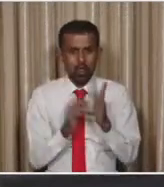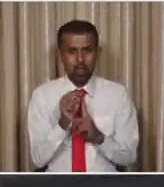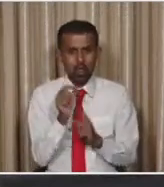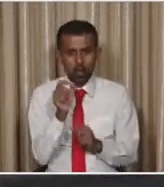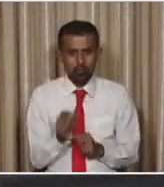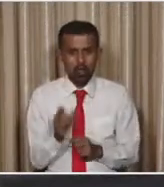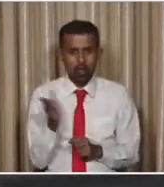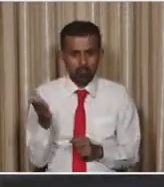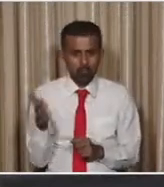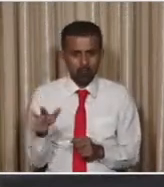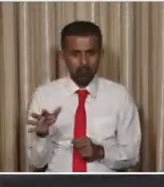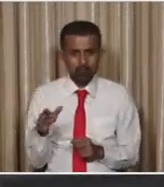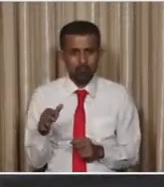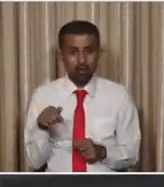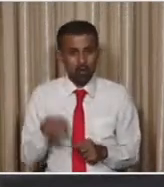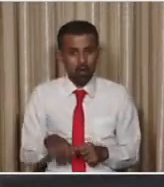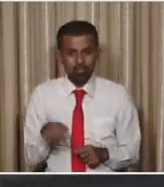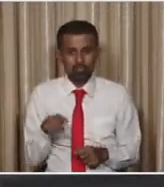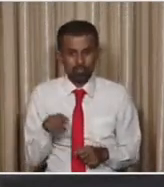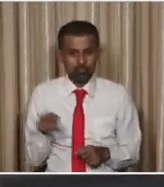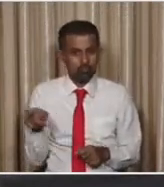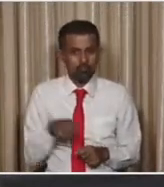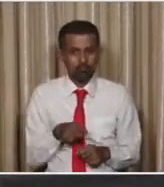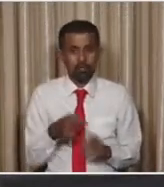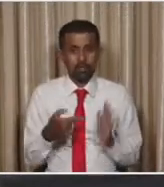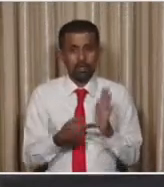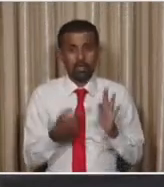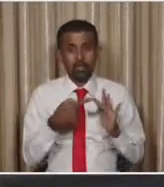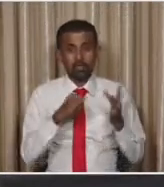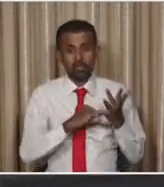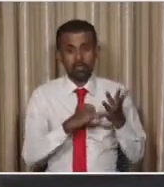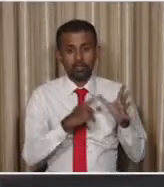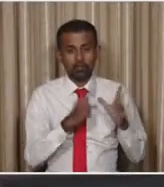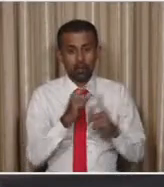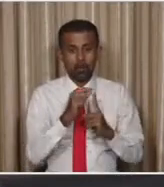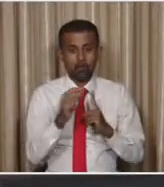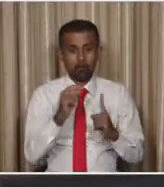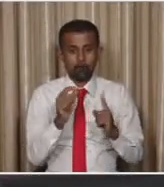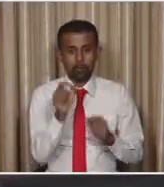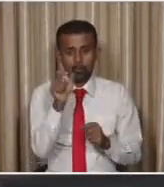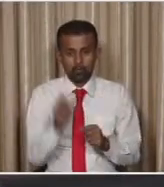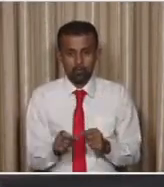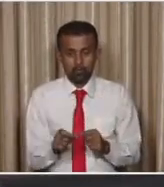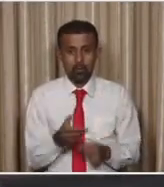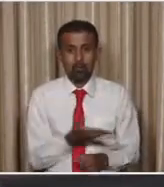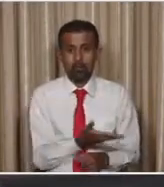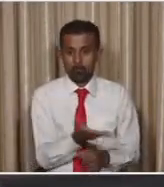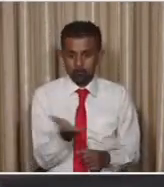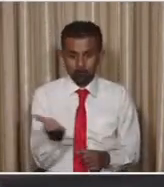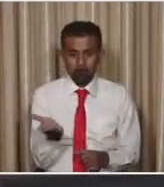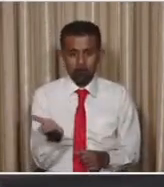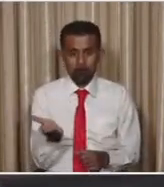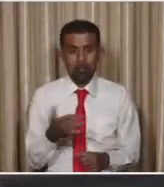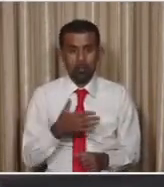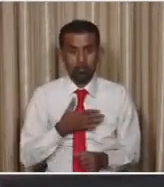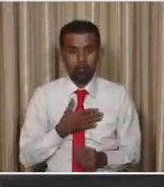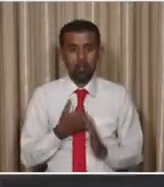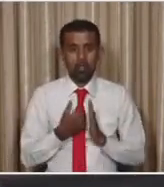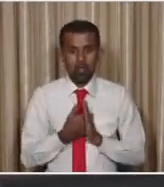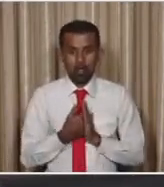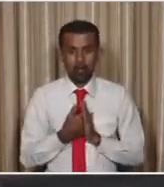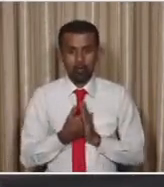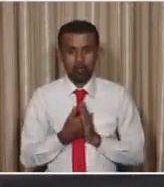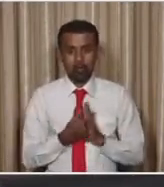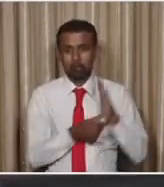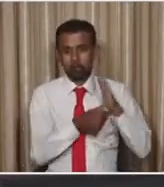hitiya ada wenakan tissa kutti arachi mantrituma me sabhave mage garutwayata